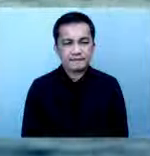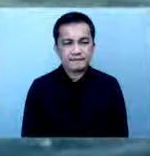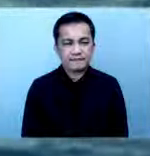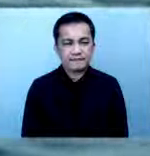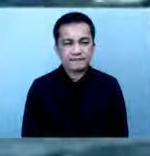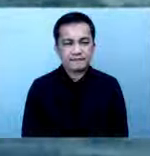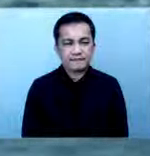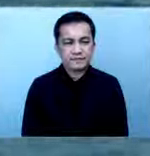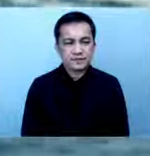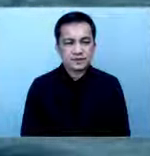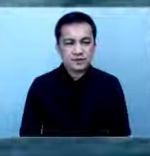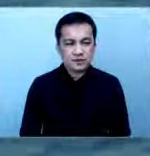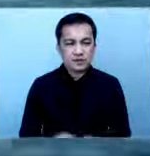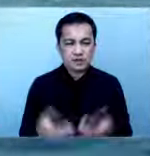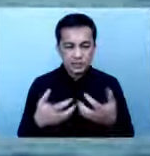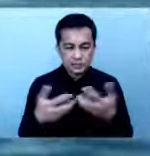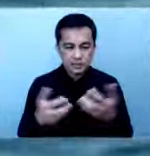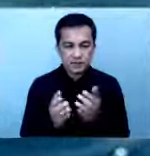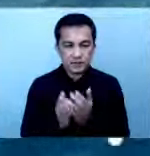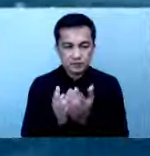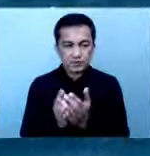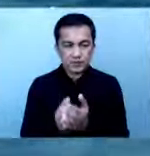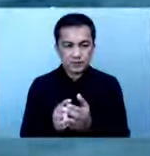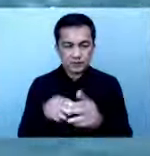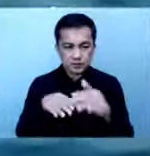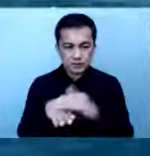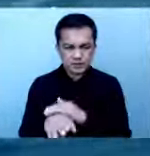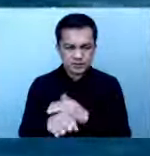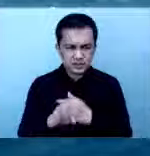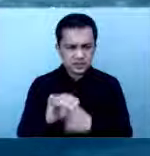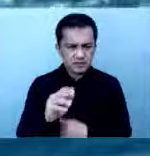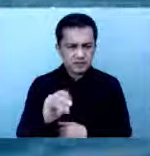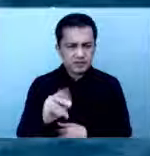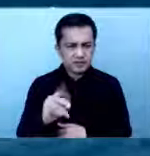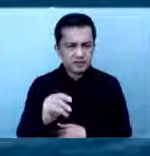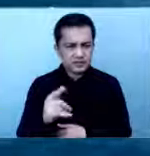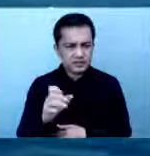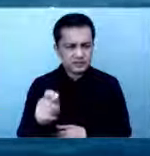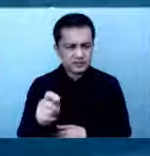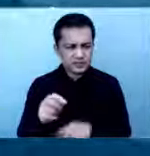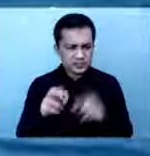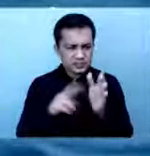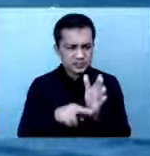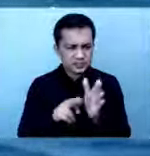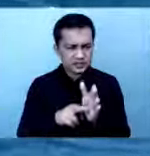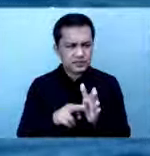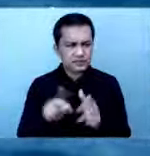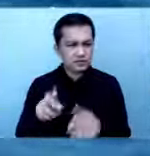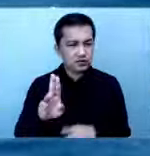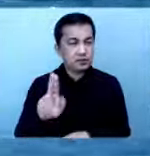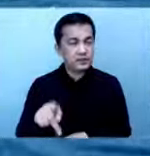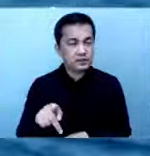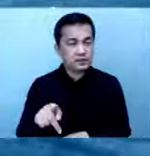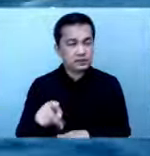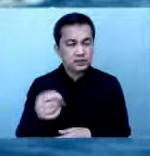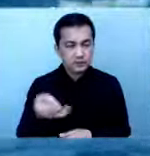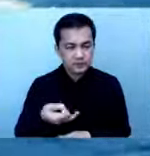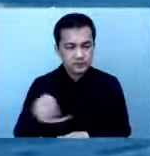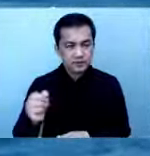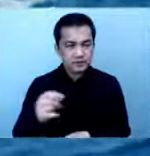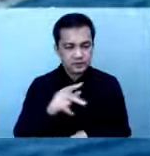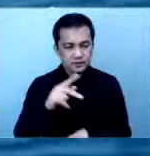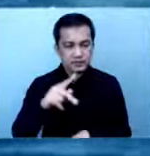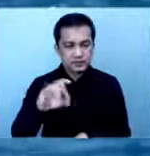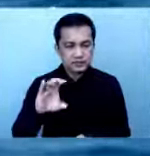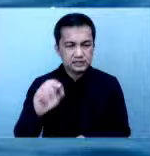Sakay ng mga rubber boat, sumuong sa alo ng mga marine biologist at researcher ng University of the Philippines na inimbitahan ng Philippine Coast Guard